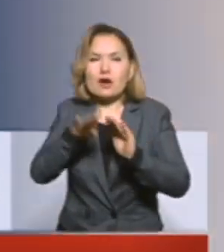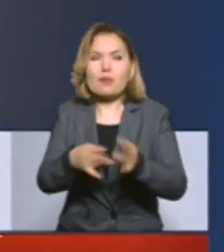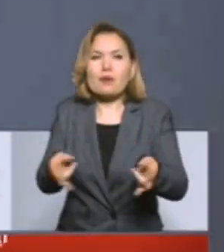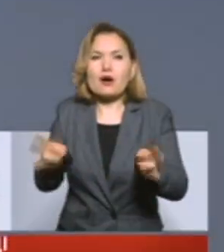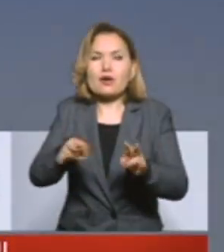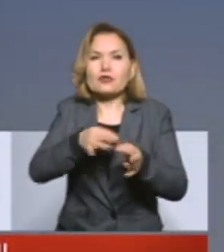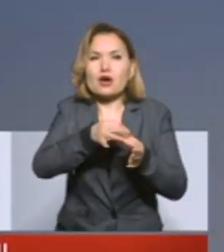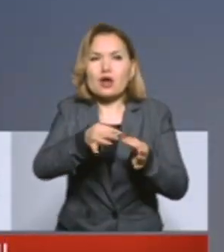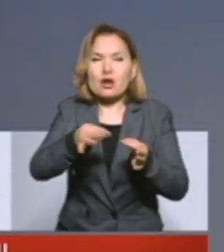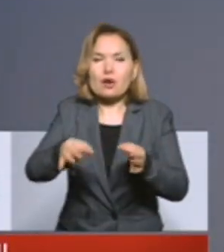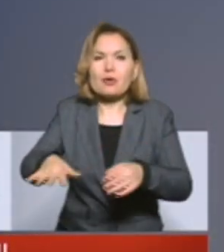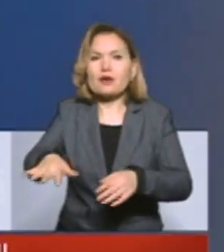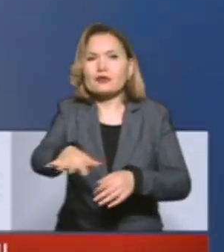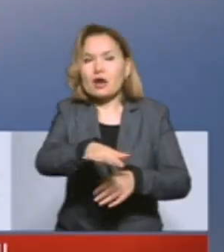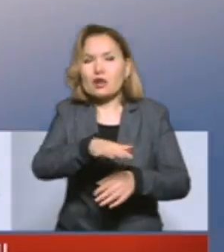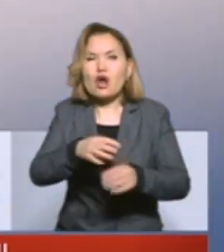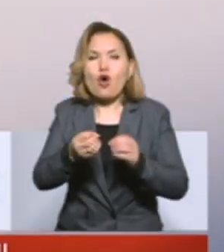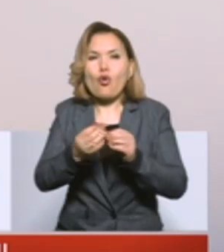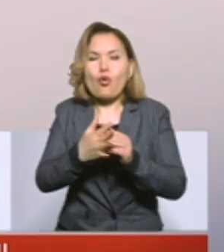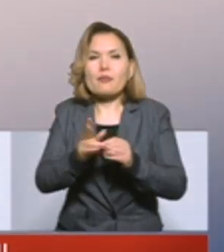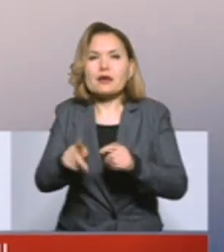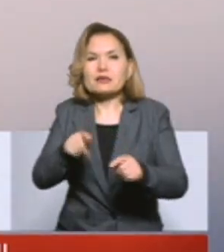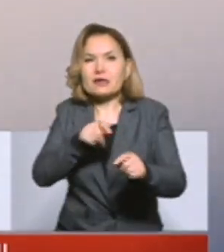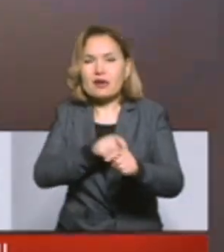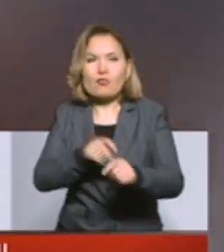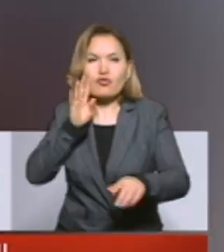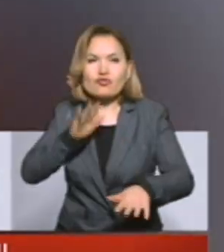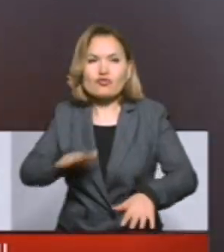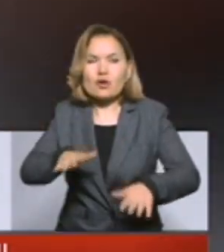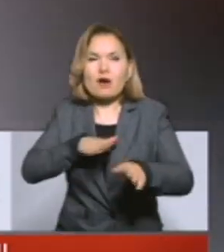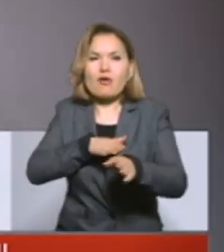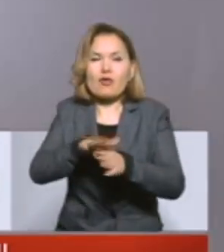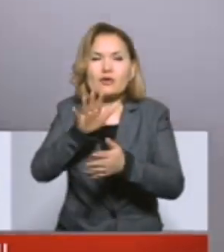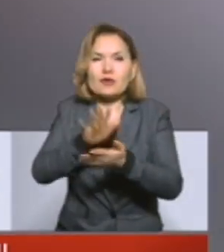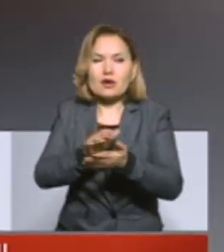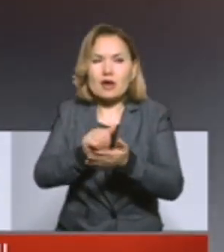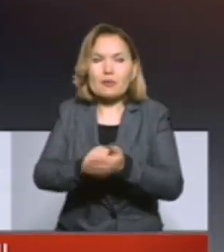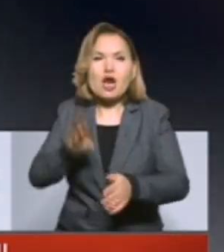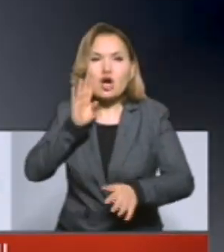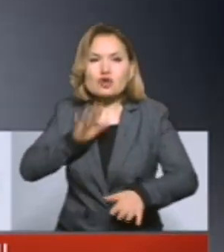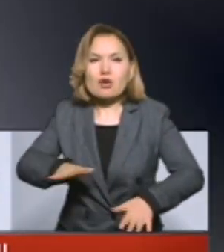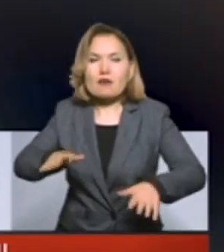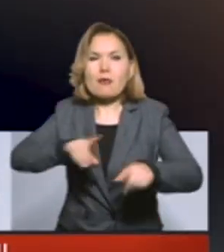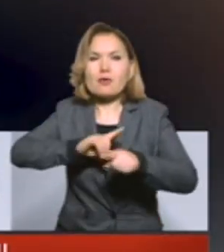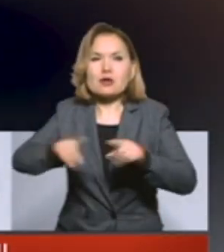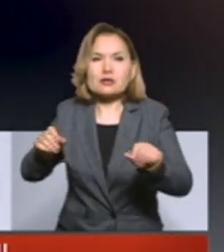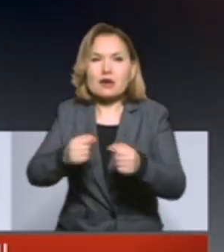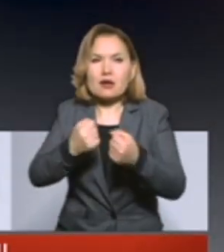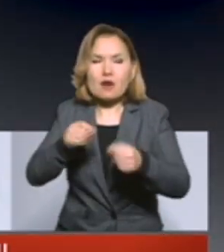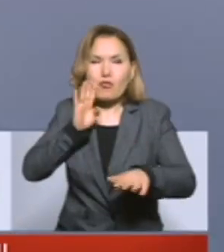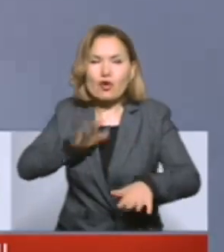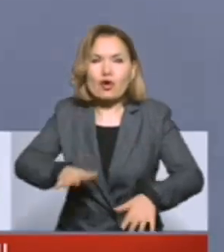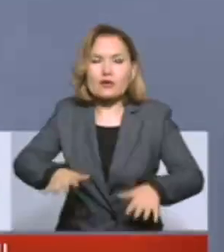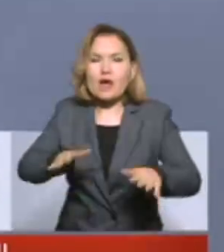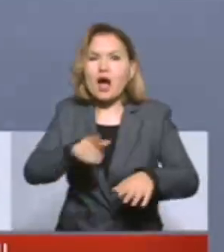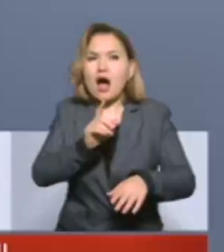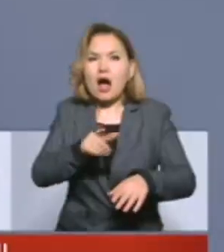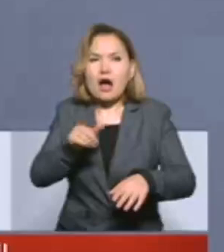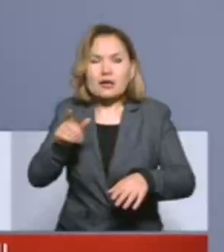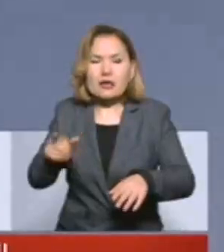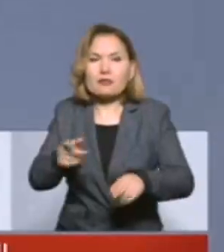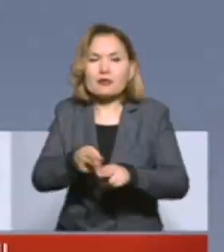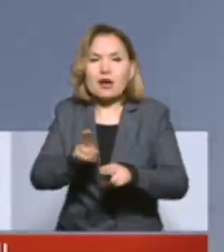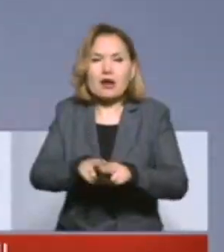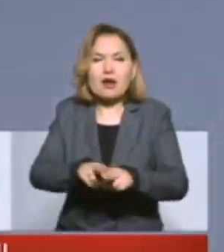айнала 15 шақырымға дейінгі аумақ телегей теңізге айналған. Су деңгейі тез көтерілген сонша адамдар қолдағы малды қауіпсіз